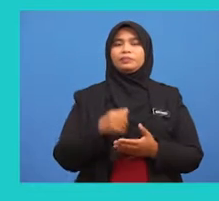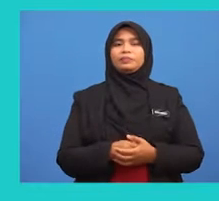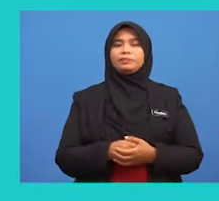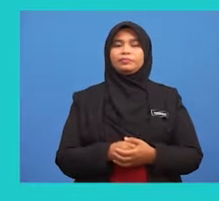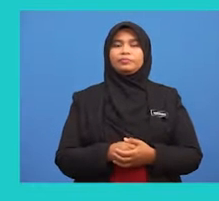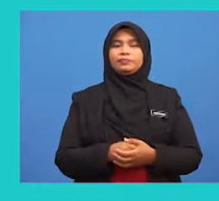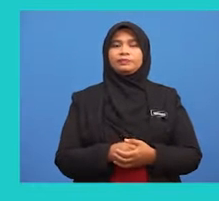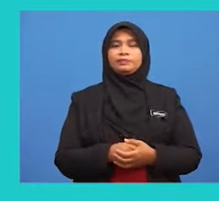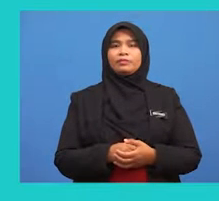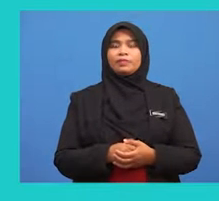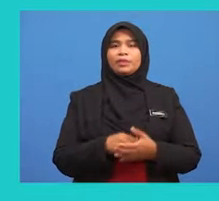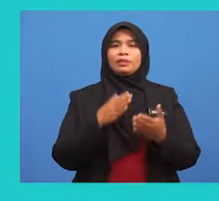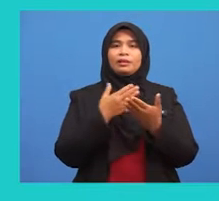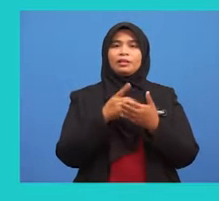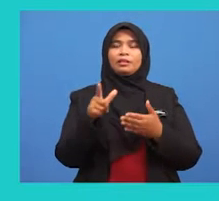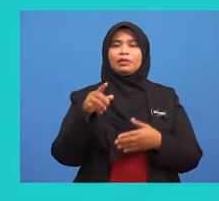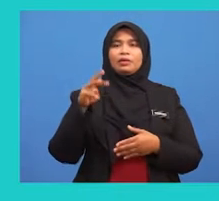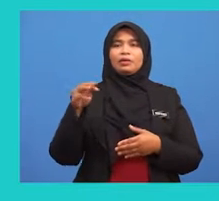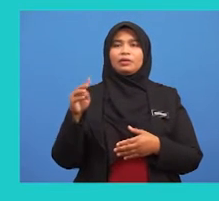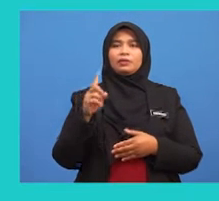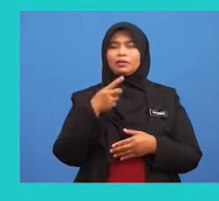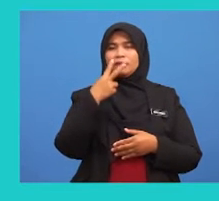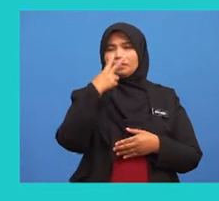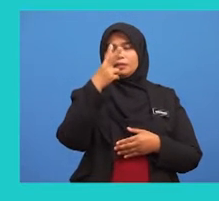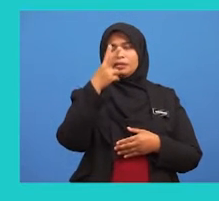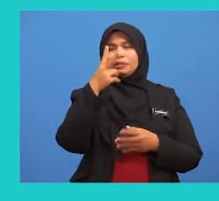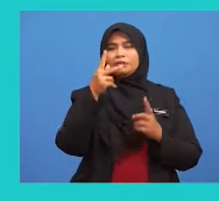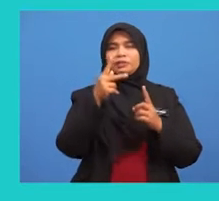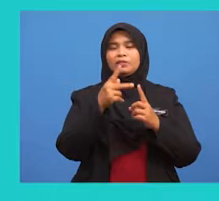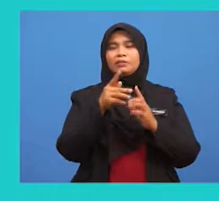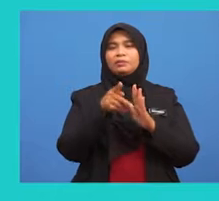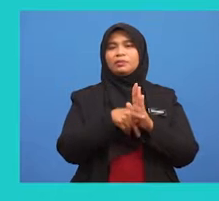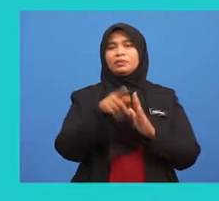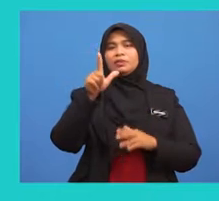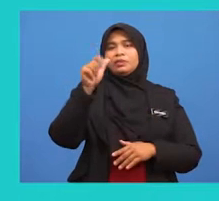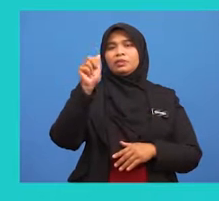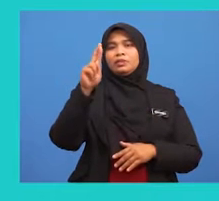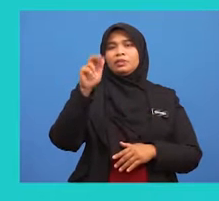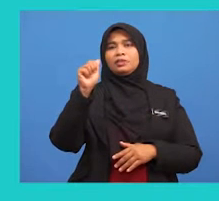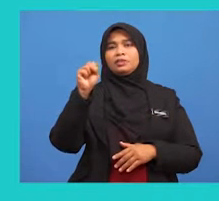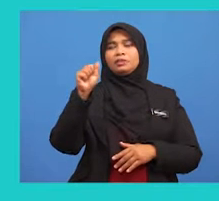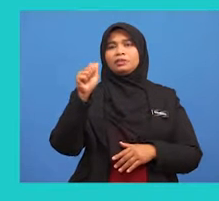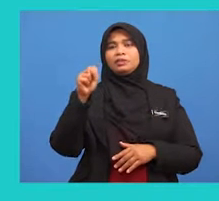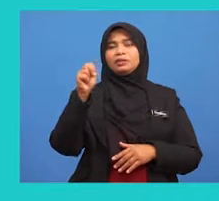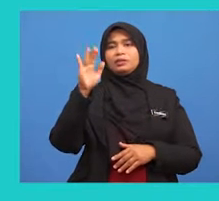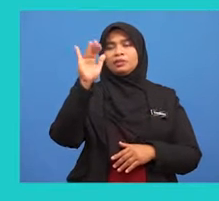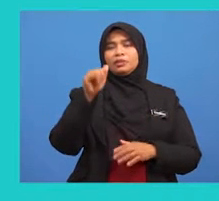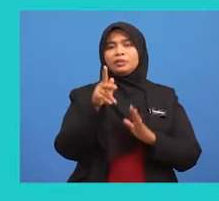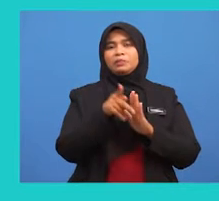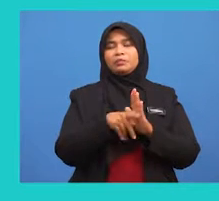245. Baiklah murid-murid, kita lihat kepada pelarasan yang pertama